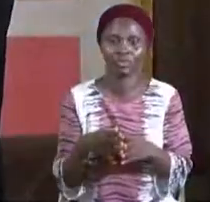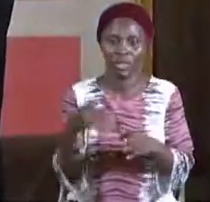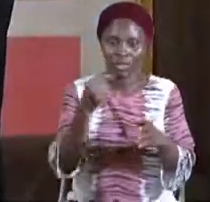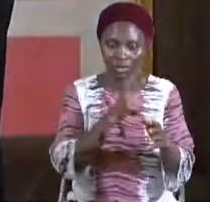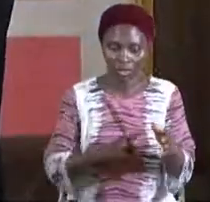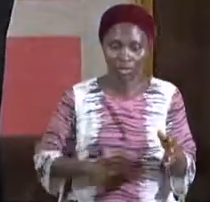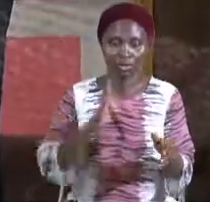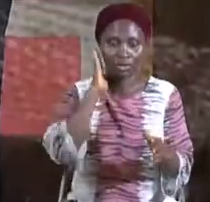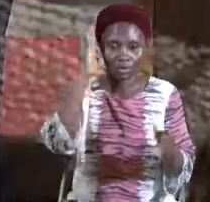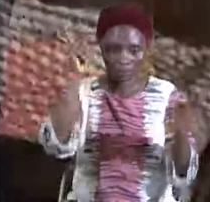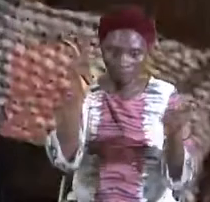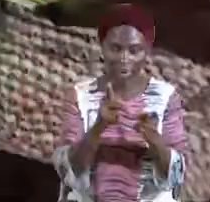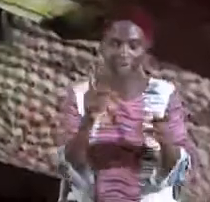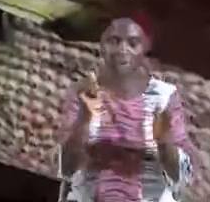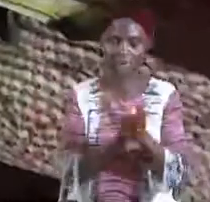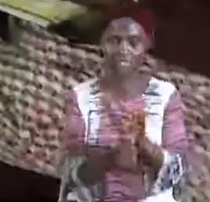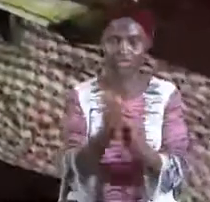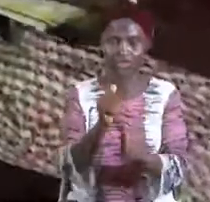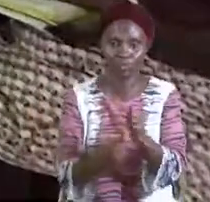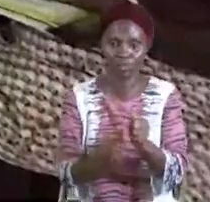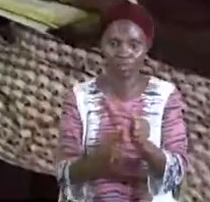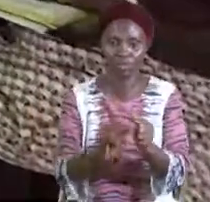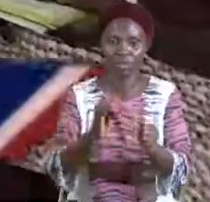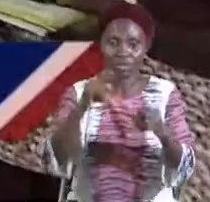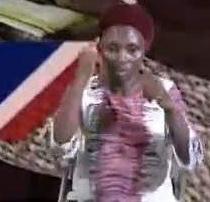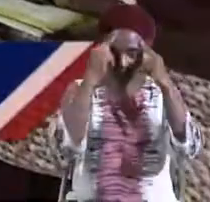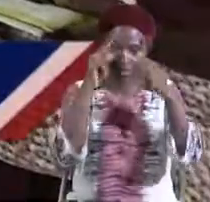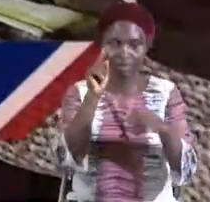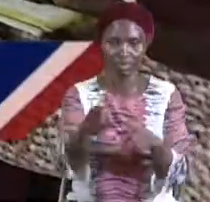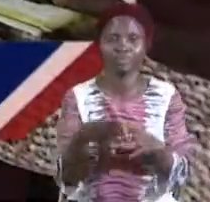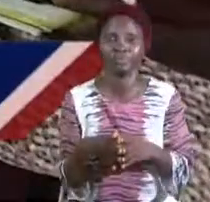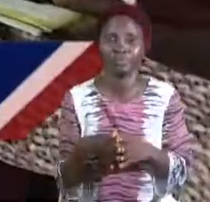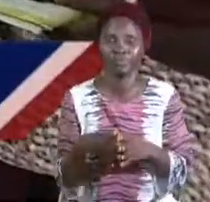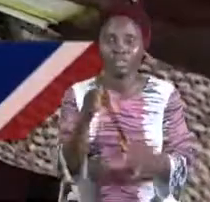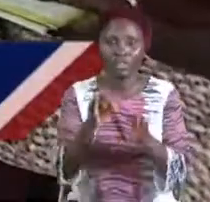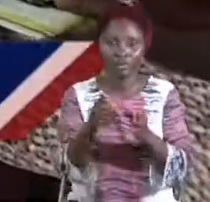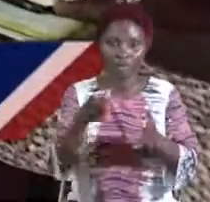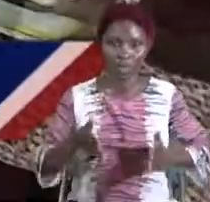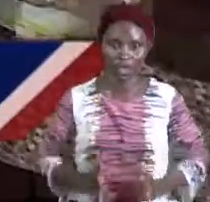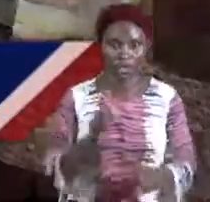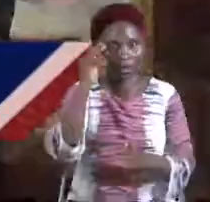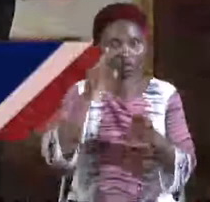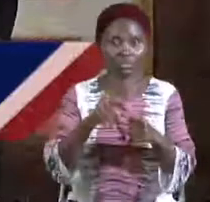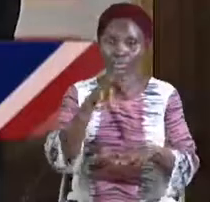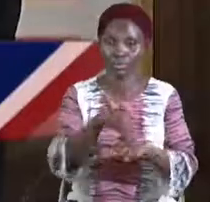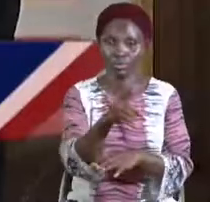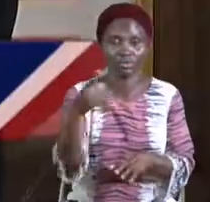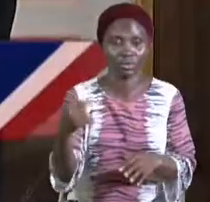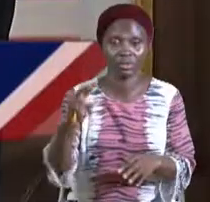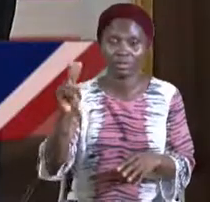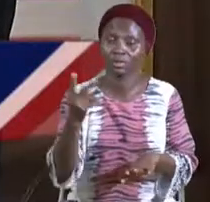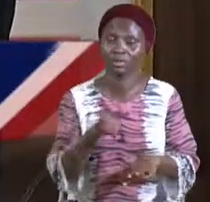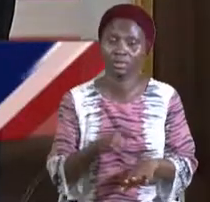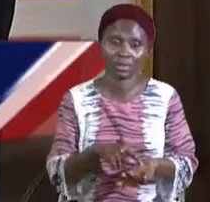L'Éternel agira en ma faveur. Si tu lui permets de te toucher la seconde fois, si tu ne fuis